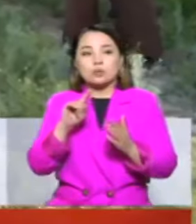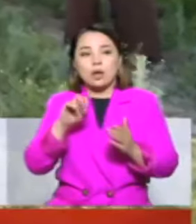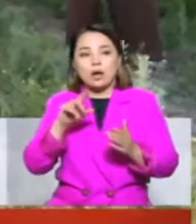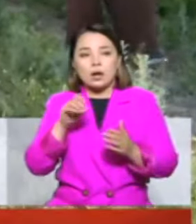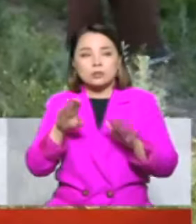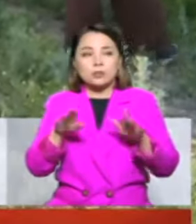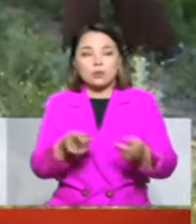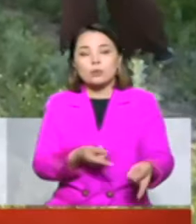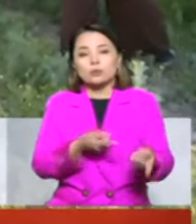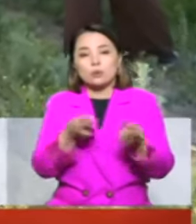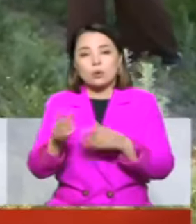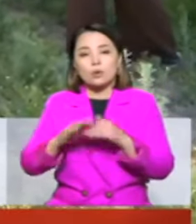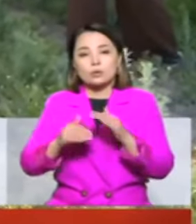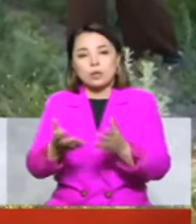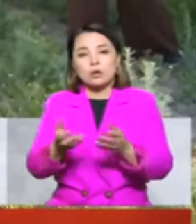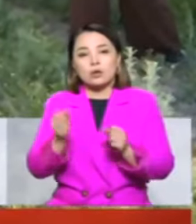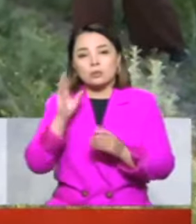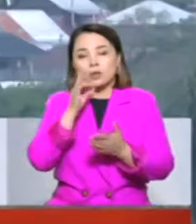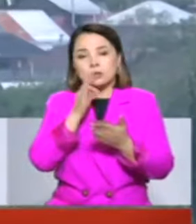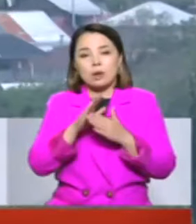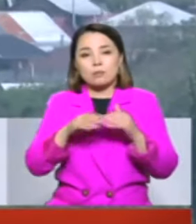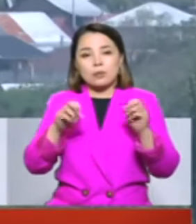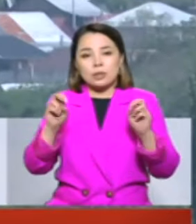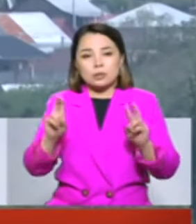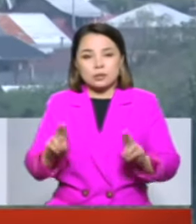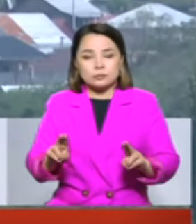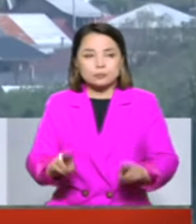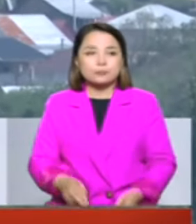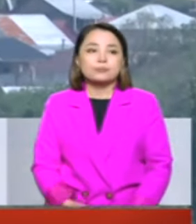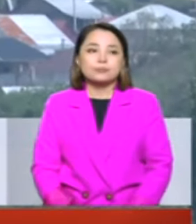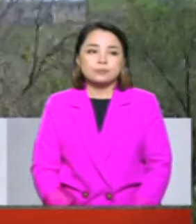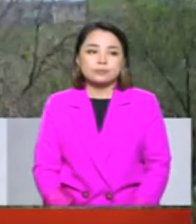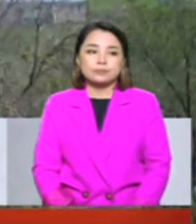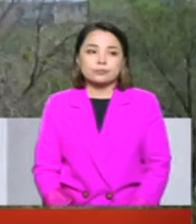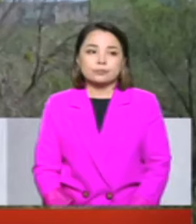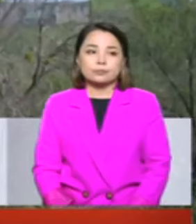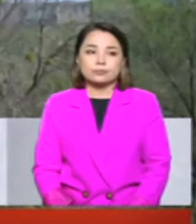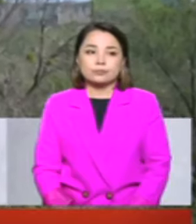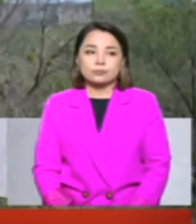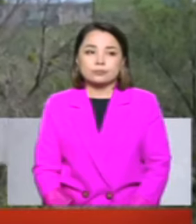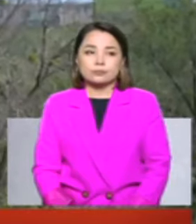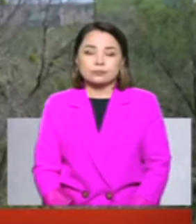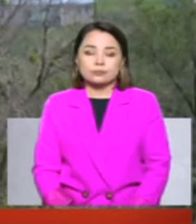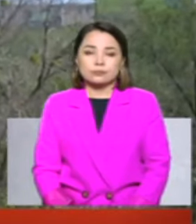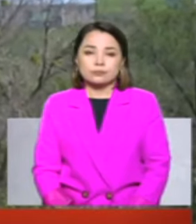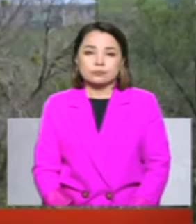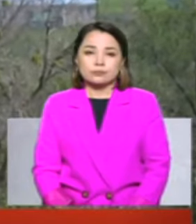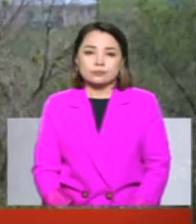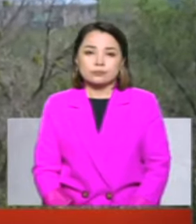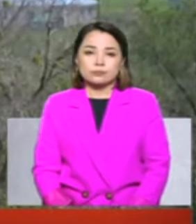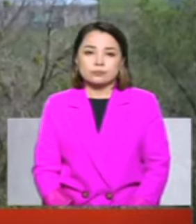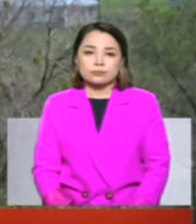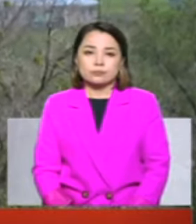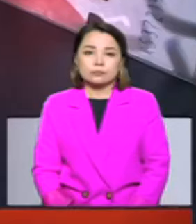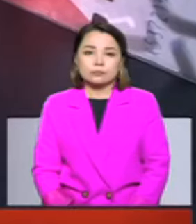іргесінен көшіру қолға алынады, дейді мамандар. Айдана Қуантхан, Ержан Жаңбырбай, ұлттық арна, Алматы облысы.